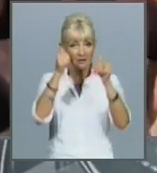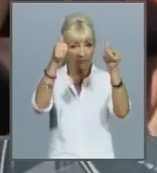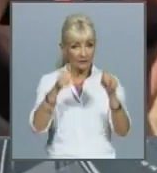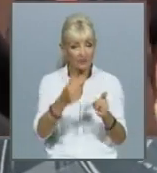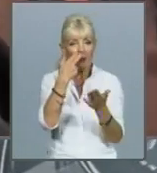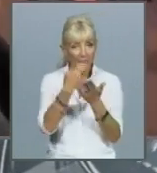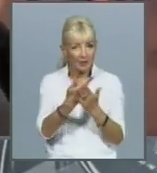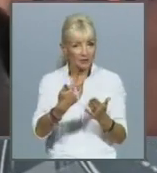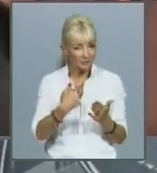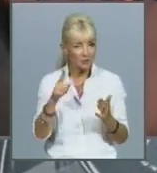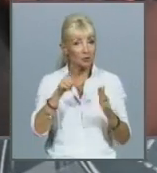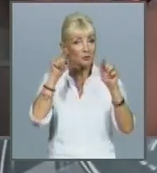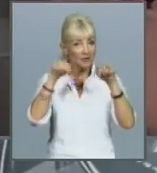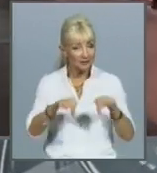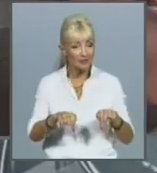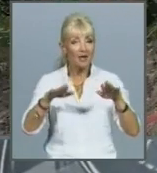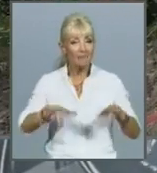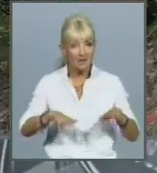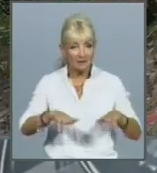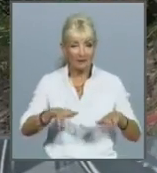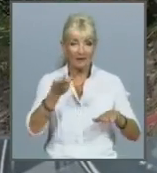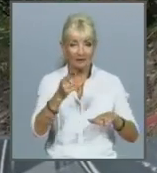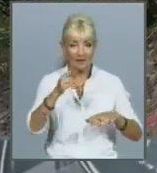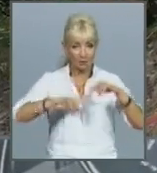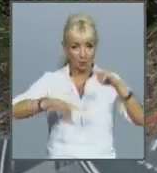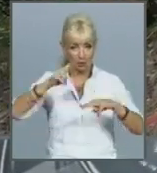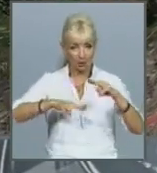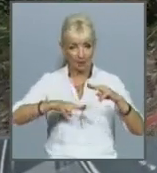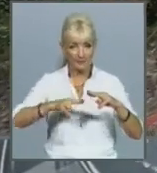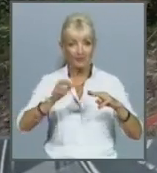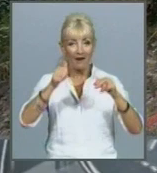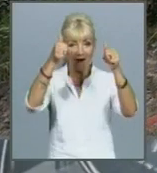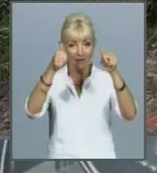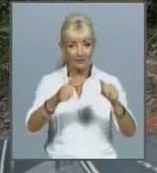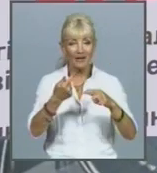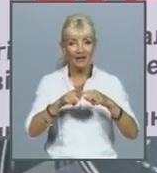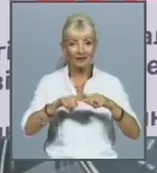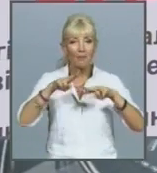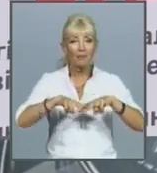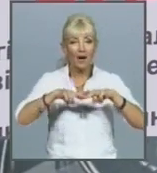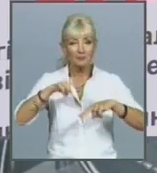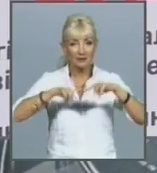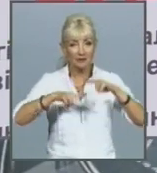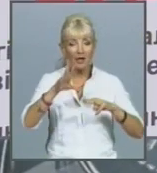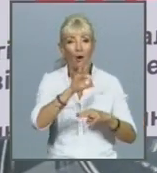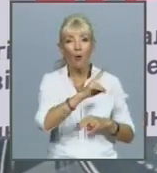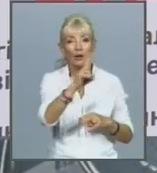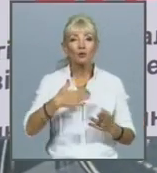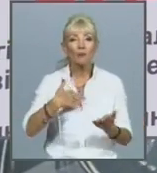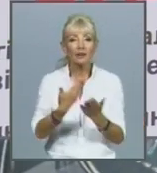вивіску, що тут об'єкт будівництва. Покажіть мені вивіску. А вивіска, точніше, паспорт будівництва, про який так питалися